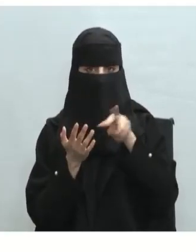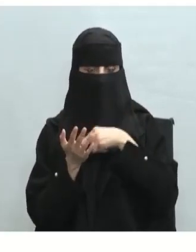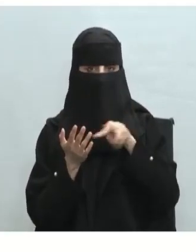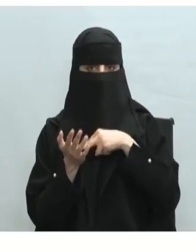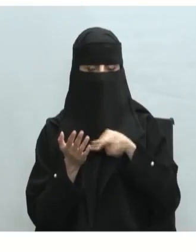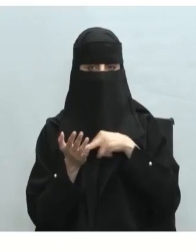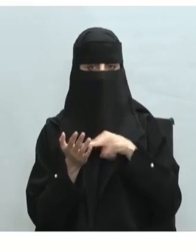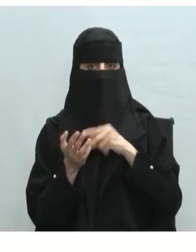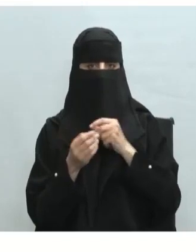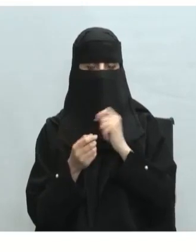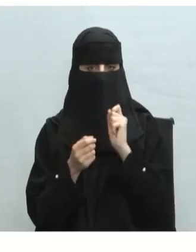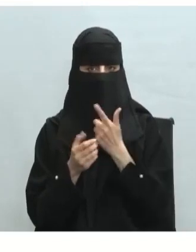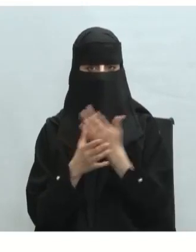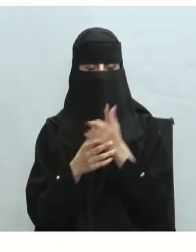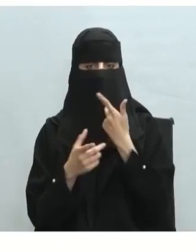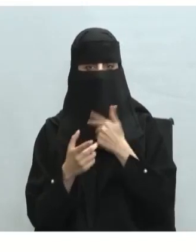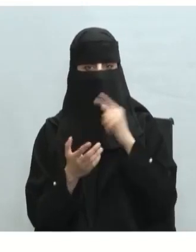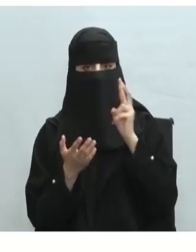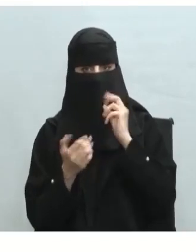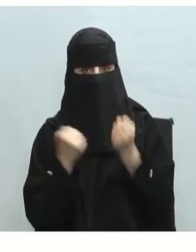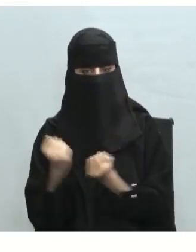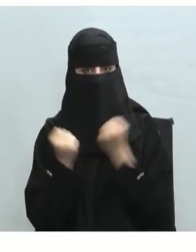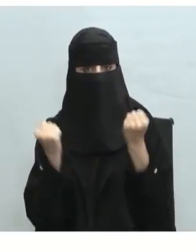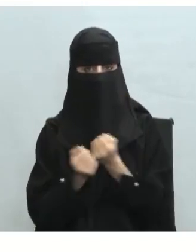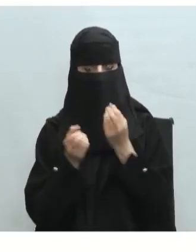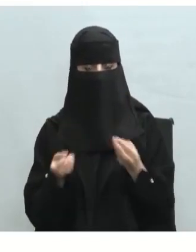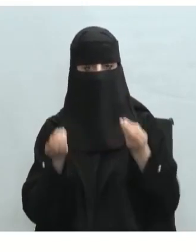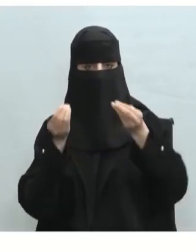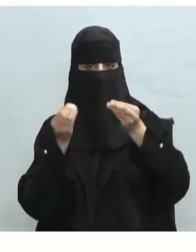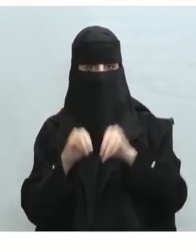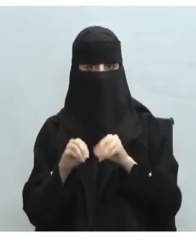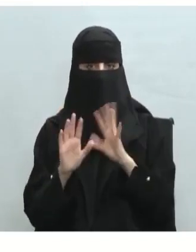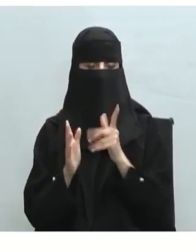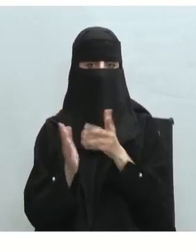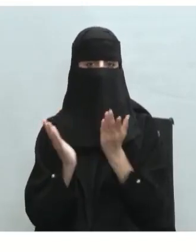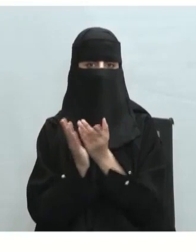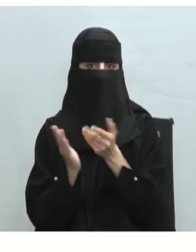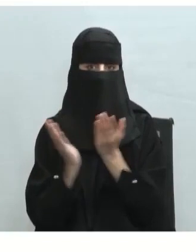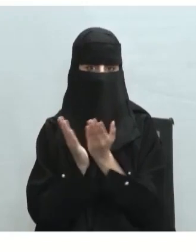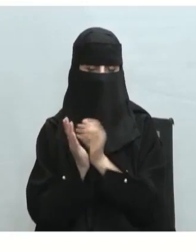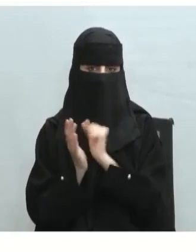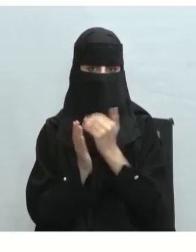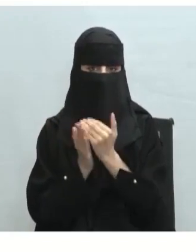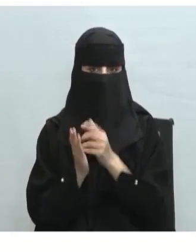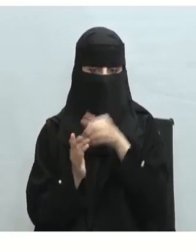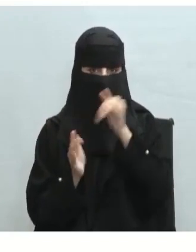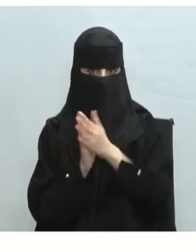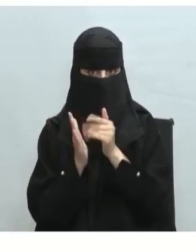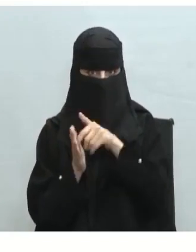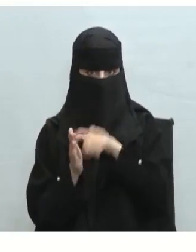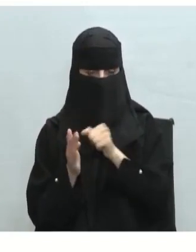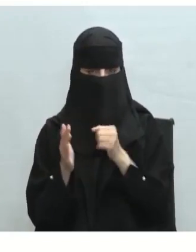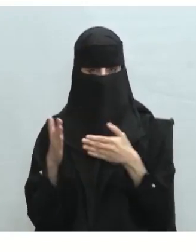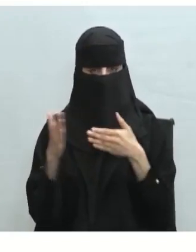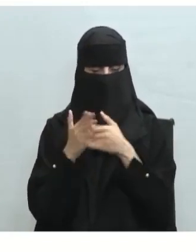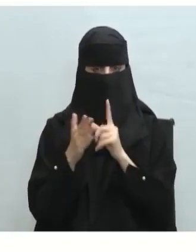تدريب مكثف ربما لا تفي به الدروس المخصصه لهذه الوحده قد لا تفي به الدروس المخصصه لهذه الوحده وهذه ايض مهمه جدا اجعل